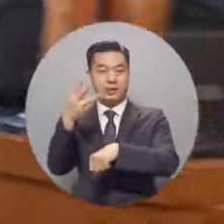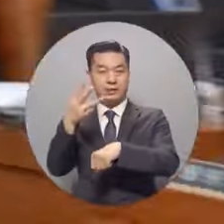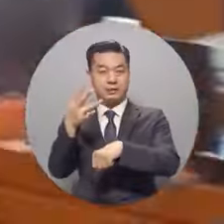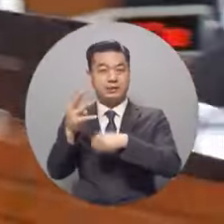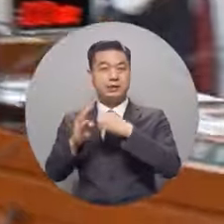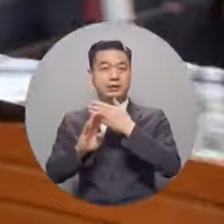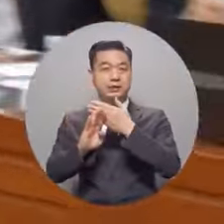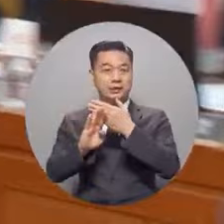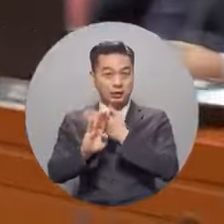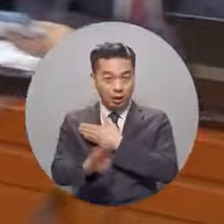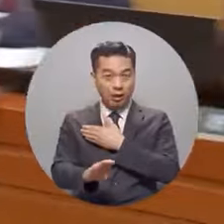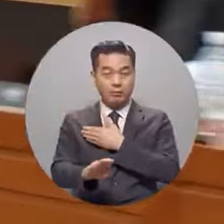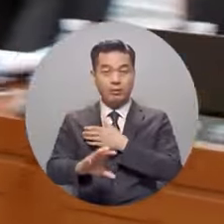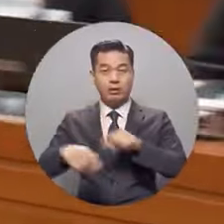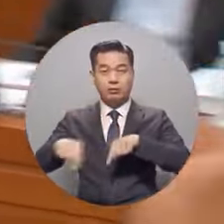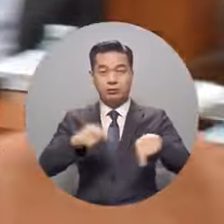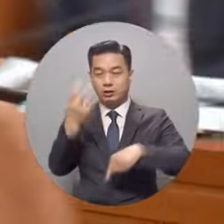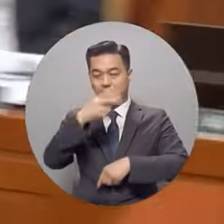모습을 드러냈습니다.